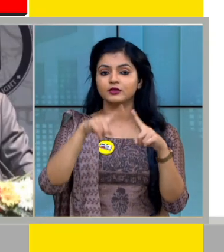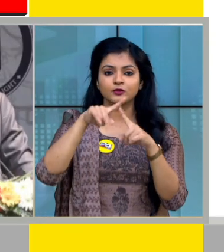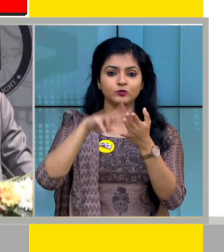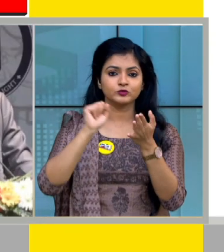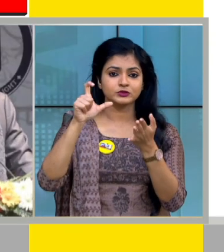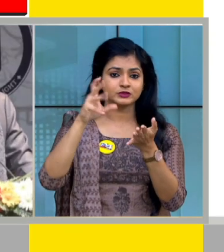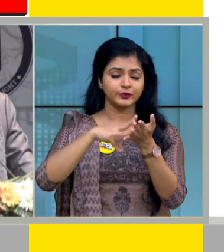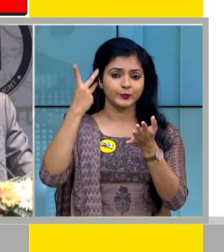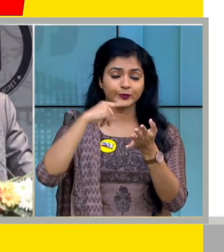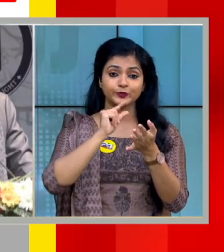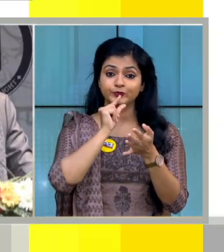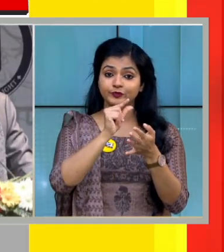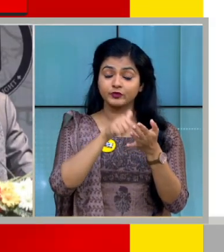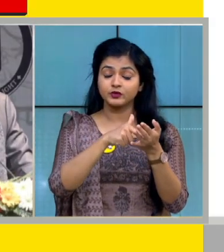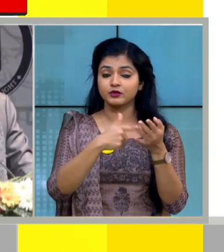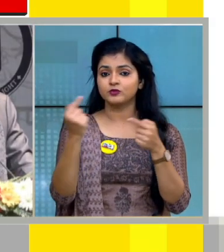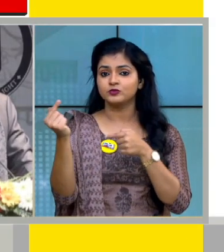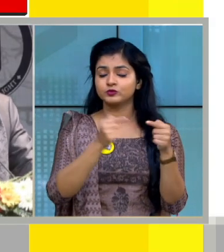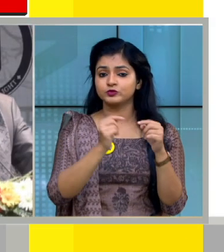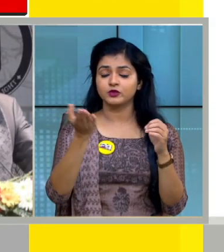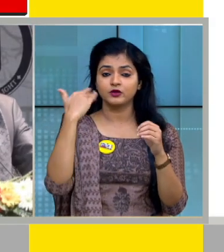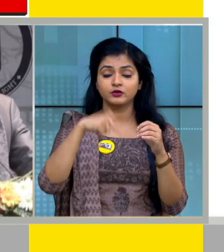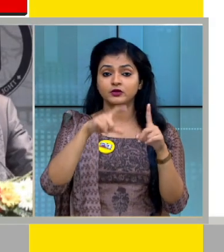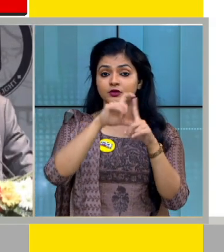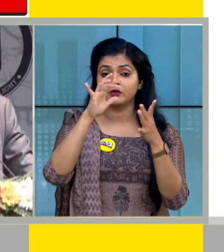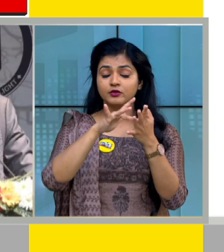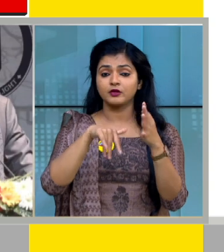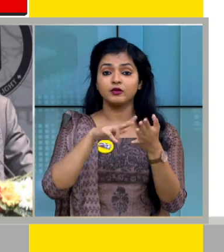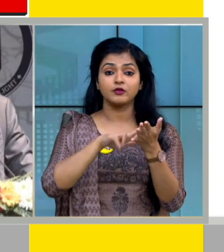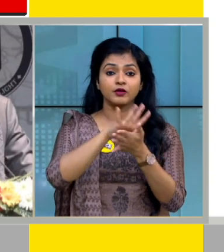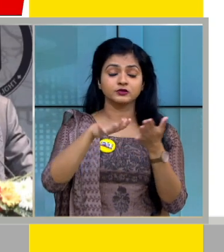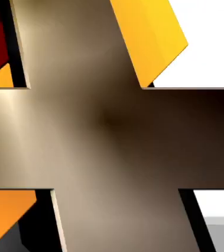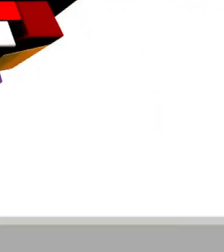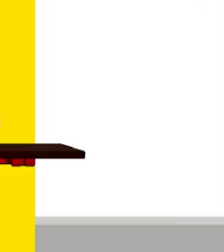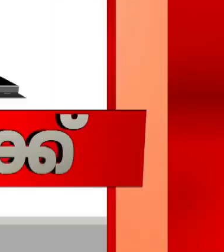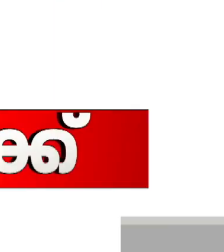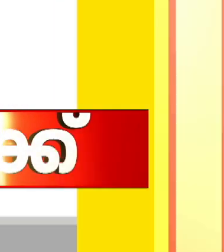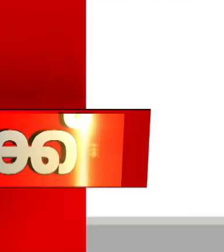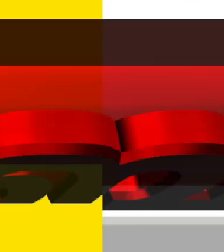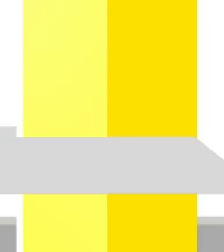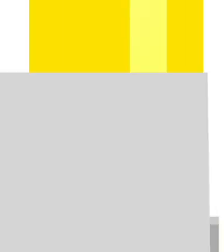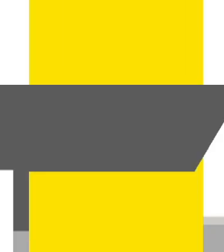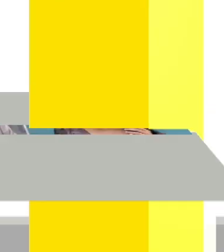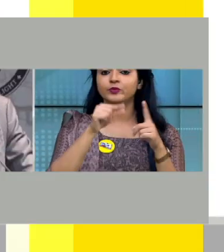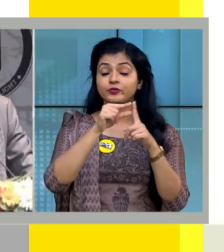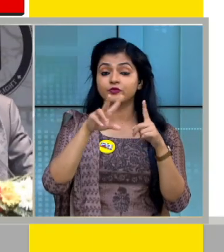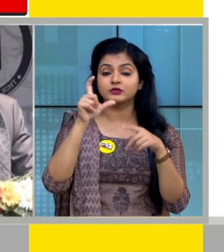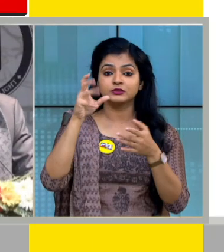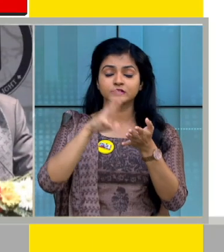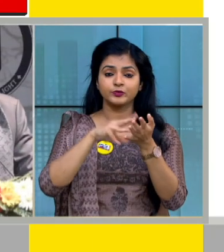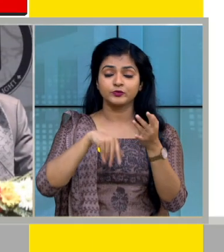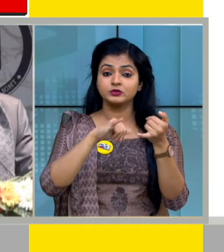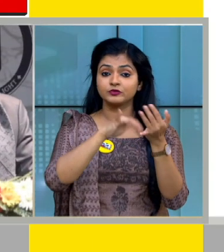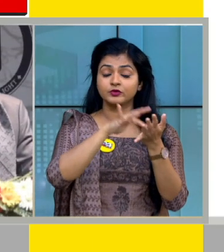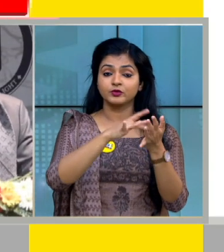സനാതനധർമ്മവുമായി ബന്ധപ്പെട്ട ചർച്ചകൾ അത് തലസ്ഥാനത്തേക്കും ദേശീയതലത്തിലും ഒക്കെ ഉയർത്തിക്കൊണ്ടുവന്ന് ഇപ്പോൾ പിണറായി വിജയന്റെ ശിവഗിരിയിലെ പ്രസംഗം അത്